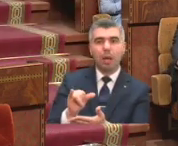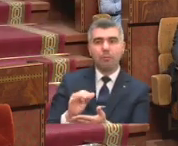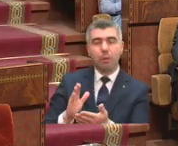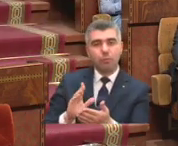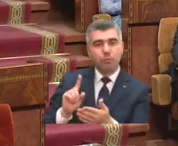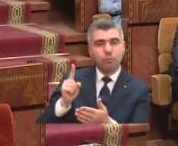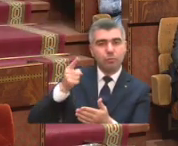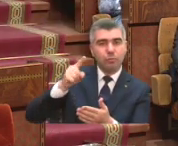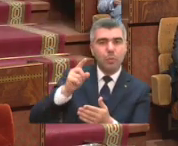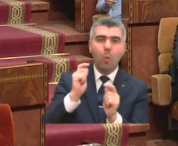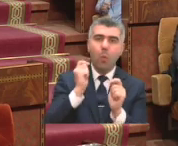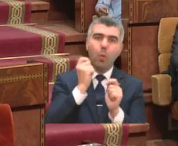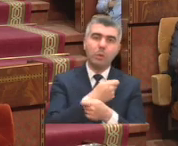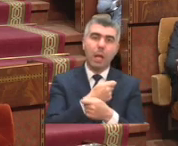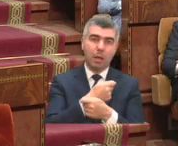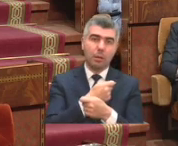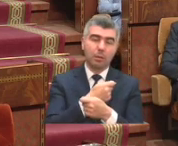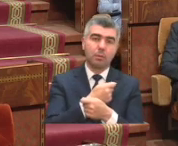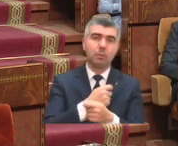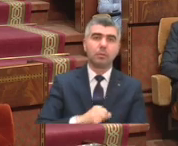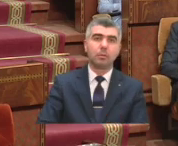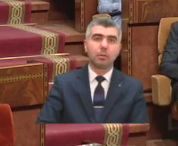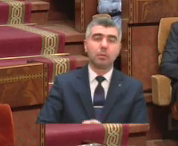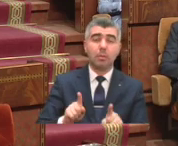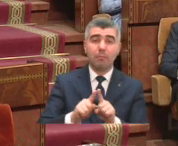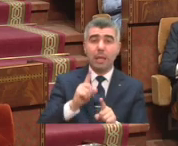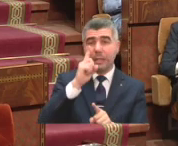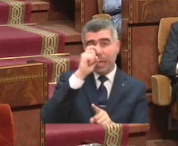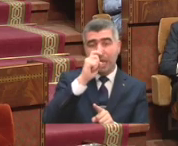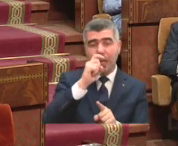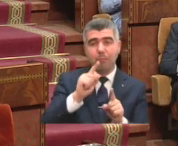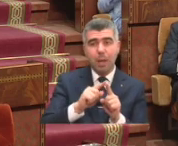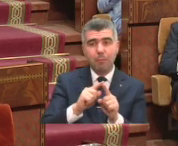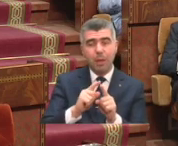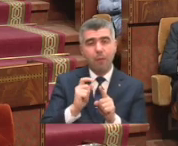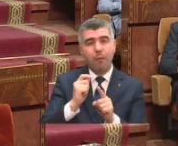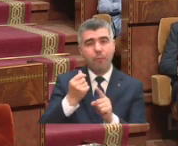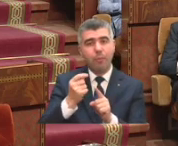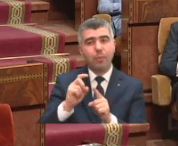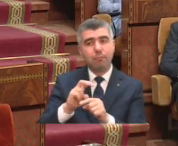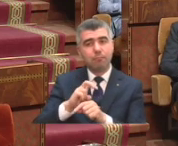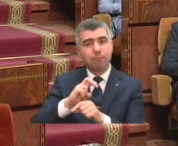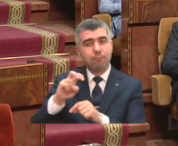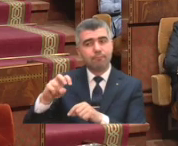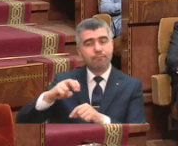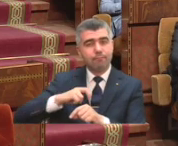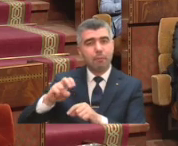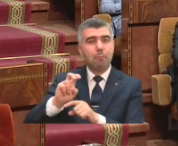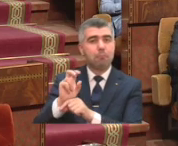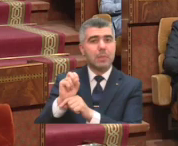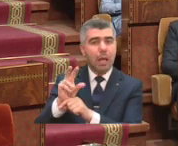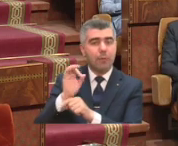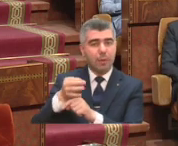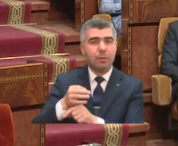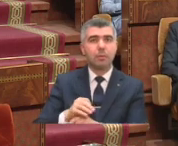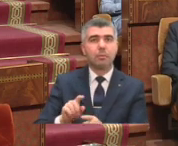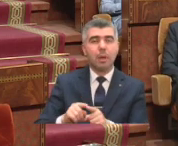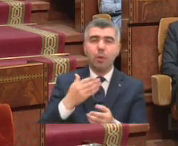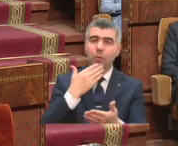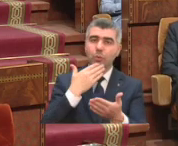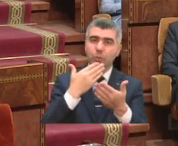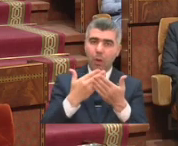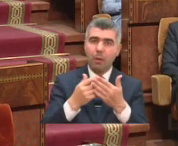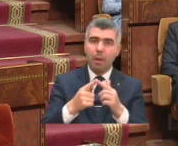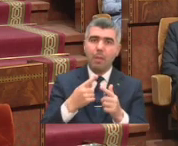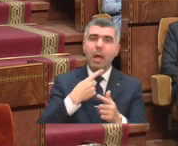مثلا، وهذا كيزيد من المعاناه ديال المرضى ماديا ومعنويا. مؤخرا سيد الوزير مشكورين افتتحتوا مركز للانكولوجيا